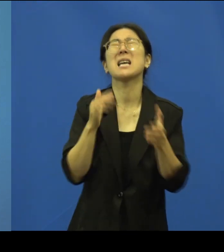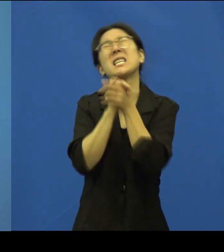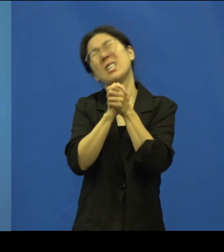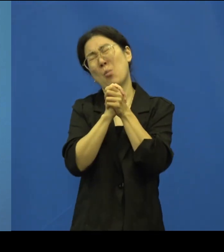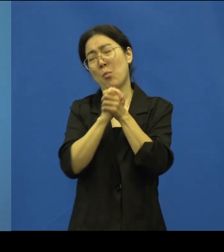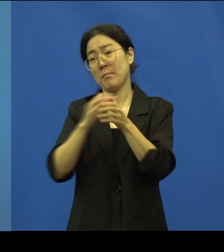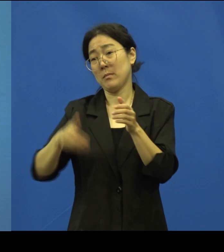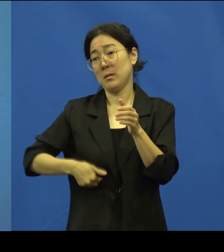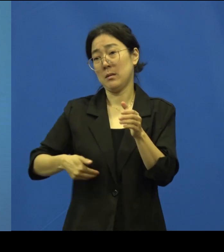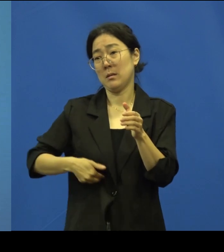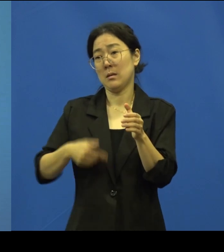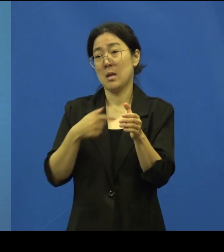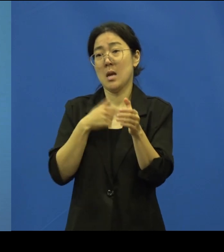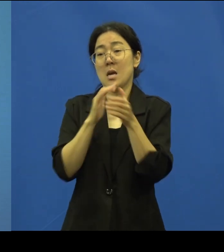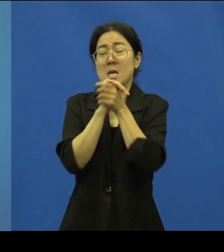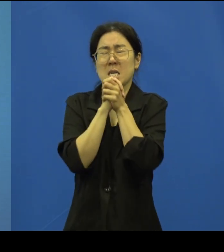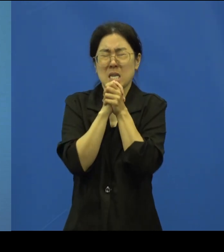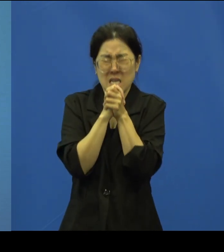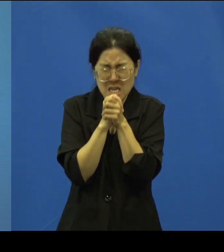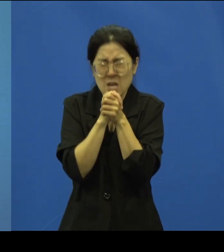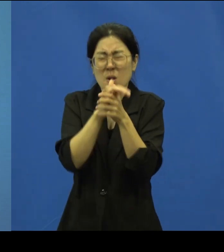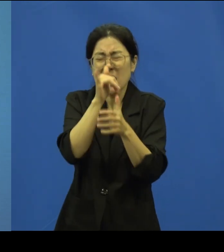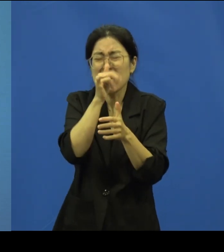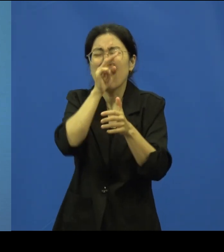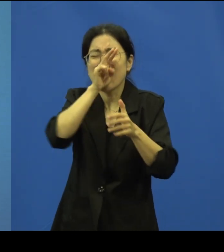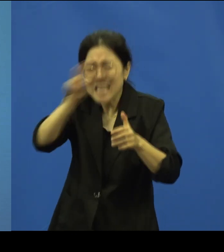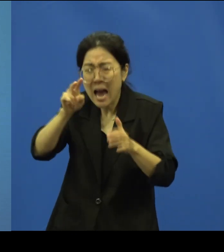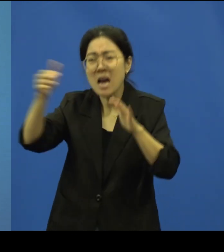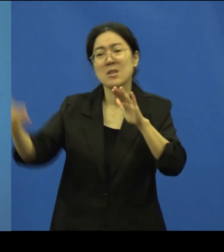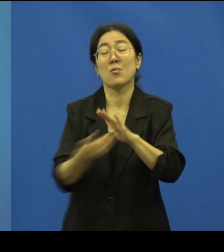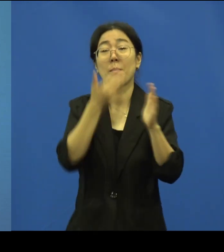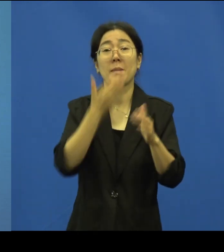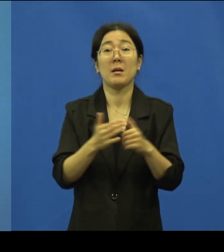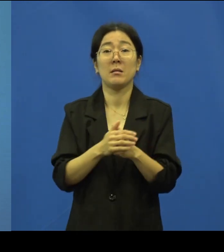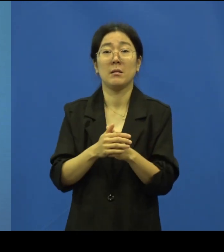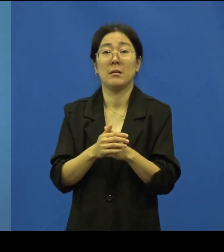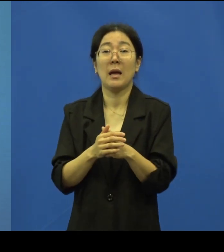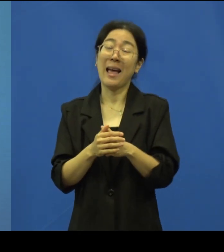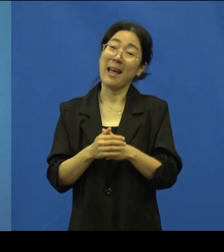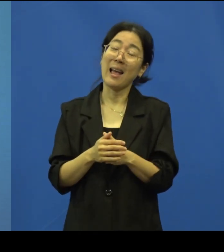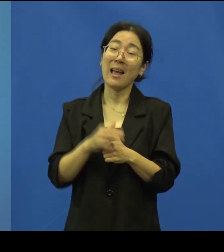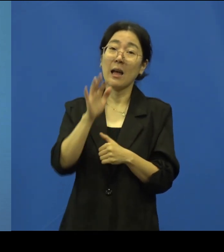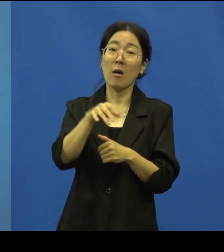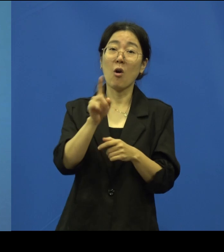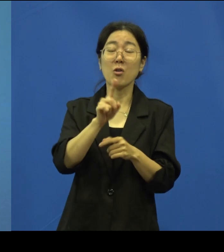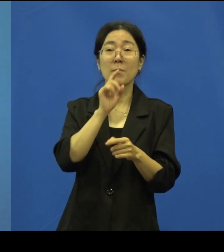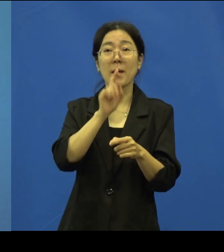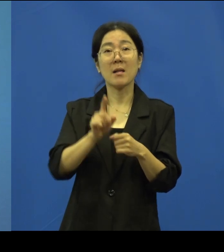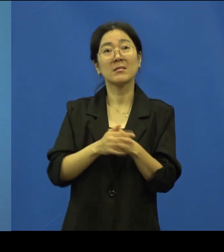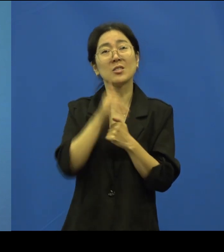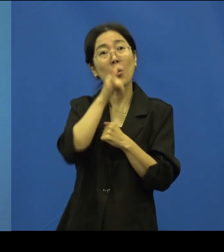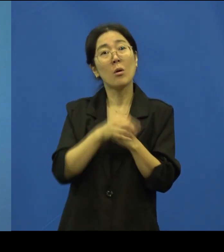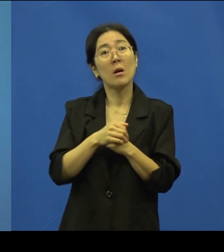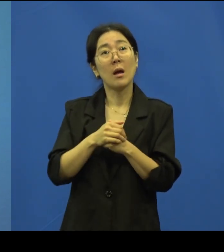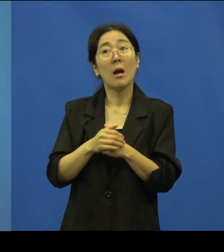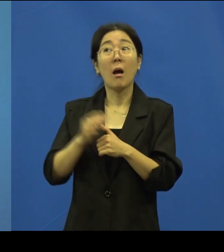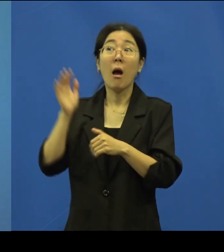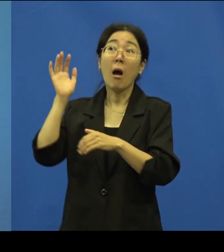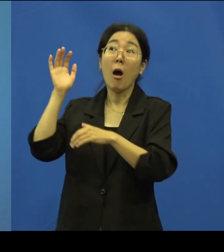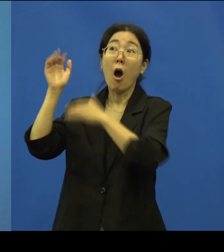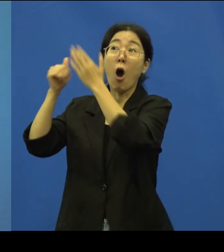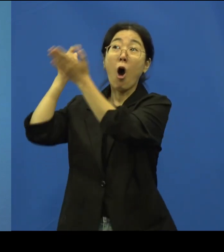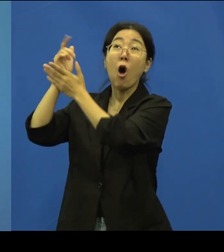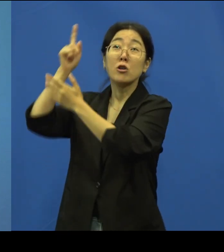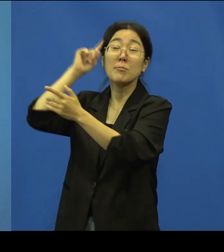이루어지도록 기도하라는 것이죠. 어떤 사람들은 모든 것 다 하나님이 주권적으로 당신의 뜻대로 이루는